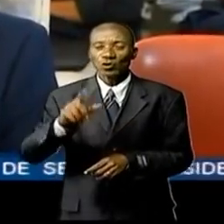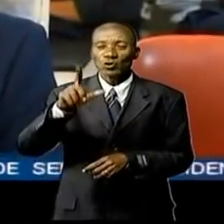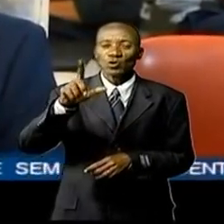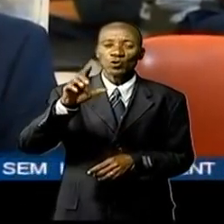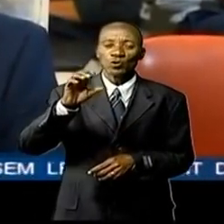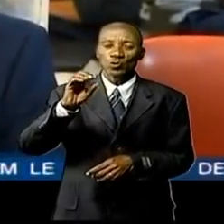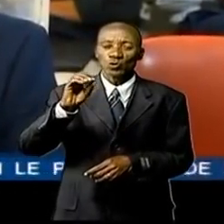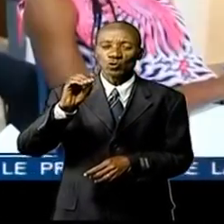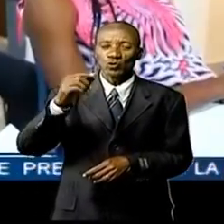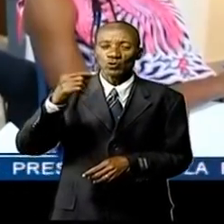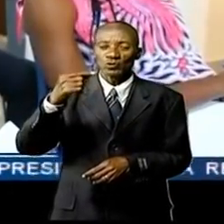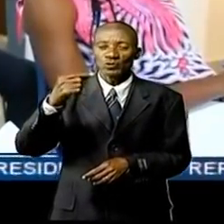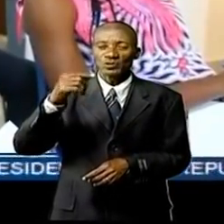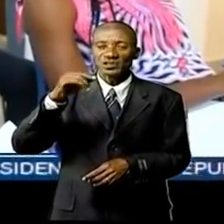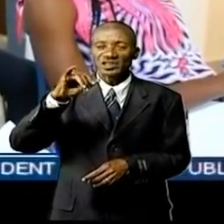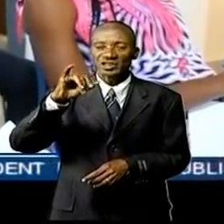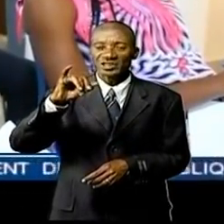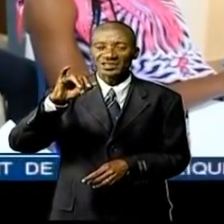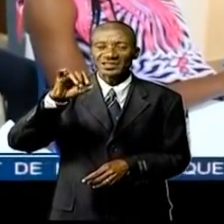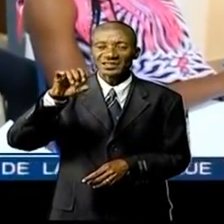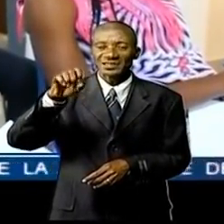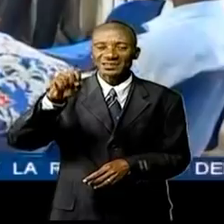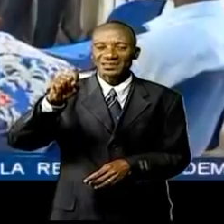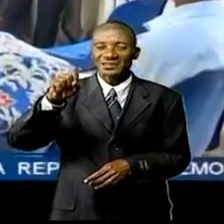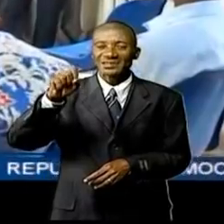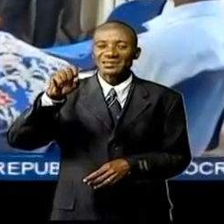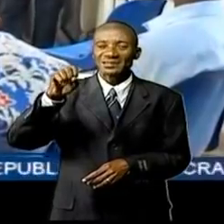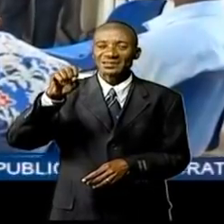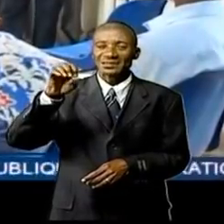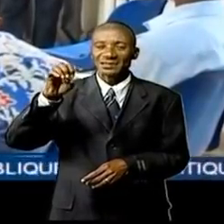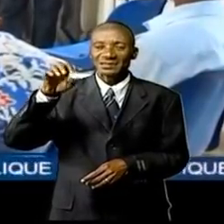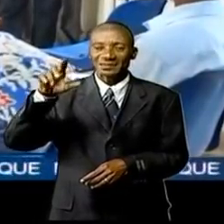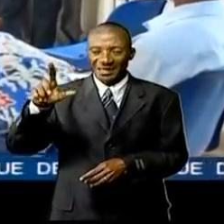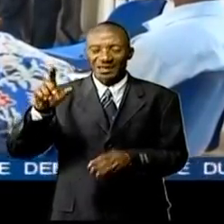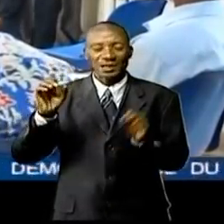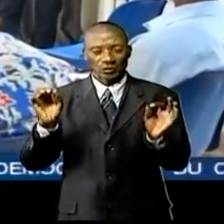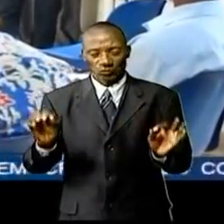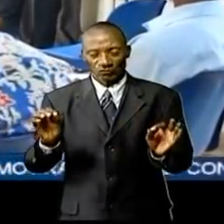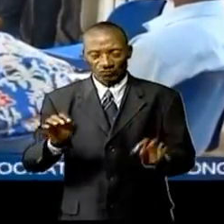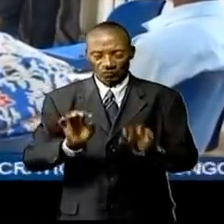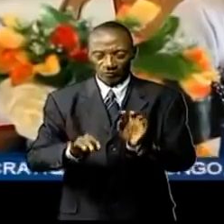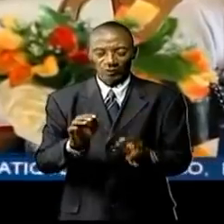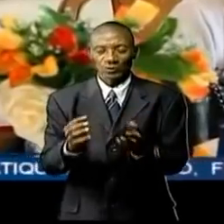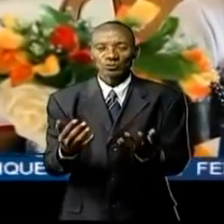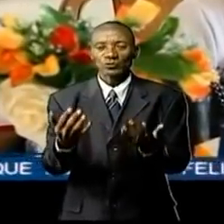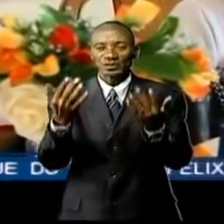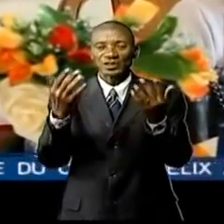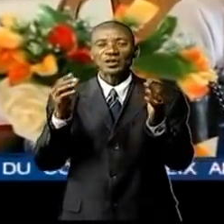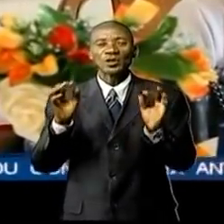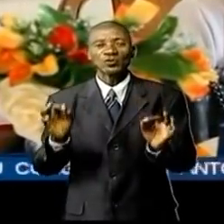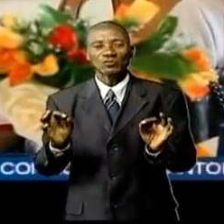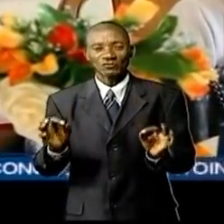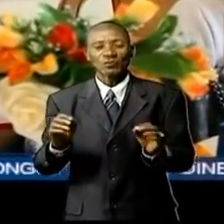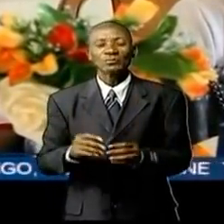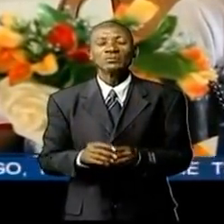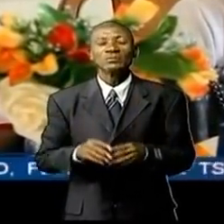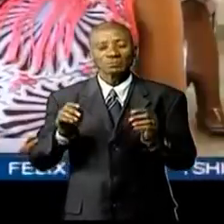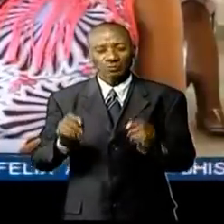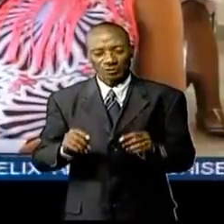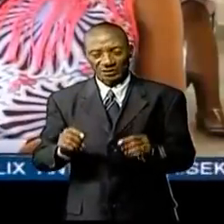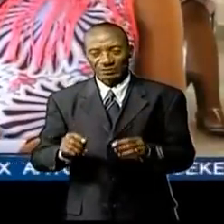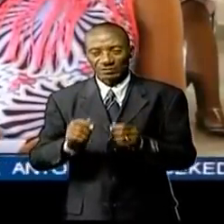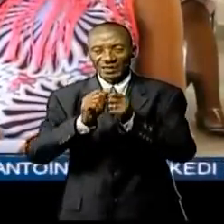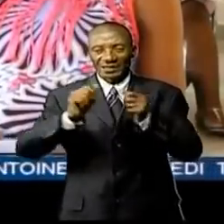et d'intercommunication. Cet outil informatique va aider les travailleurs d'interagir à distance en cas de